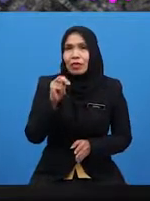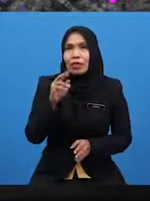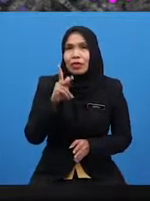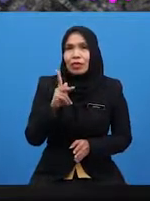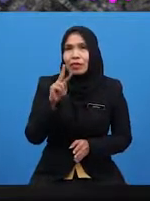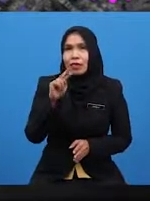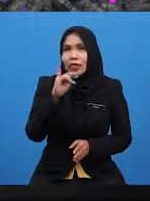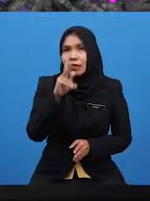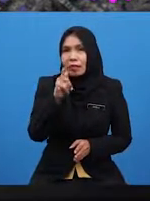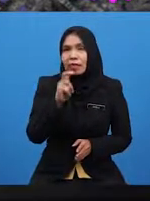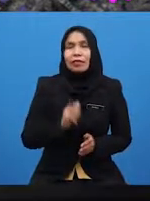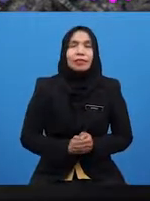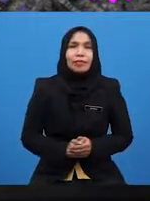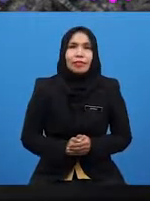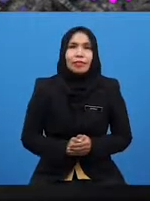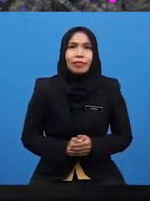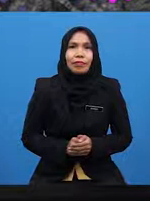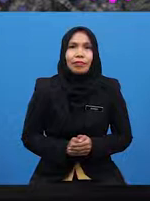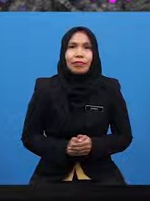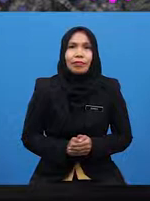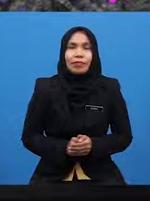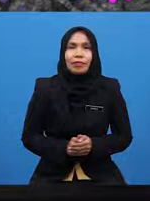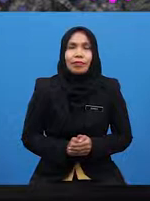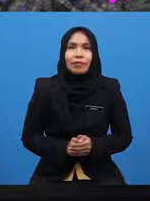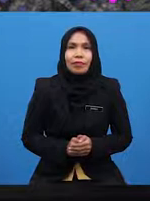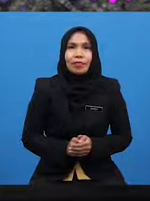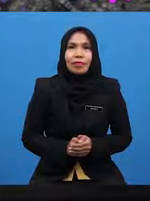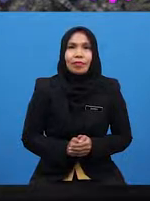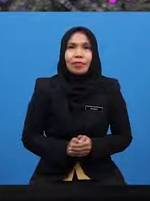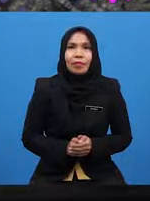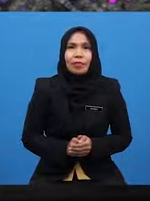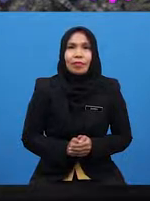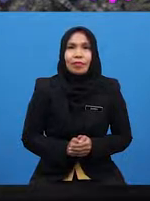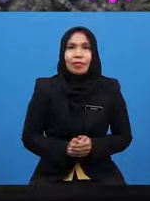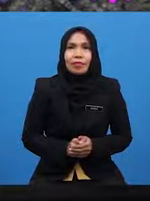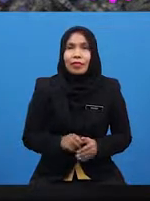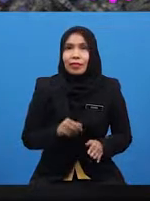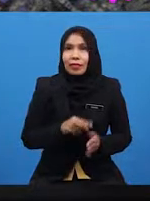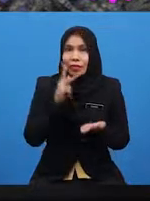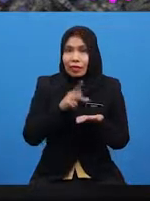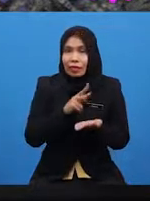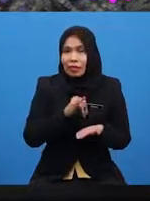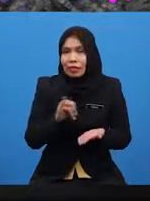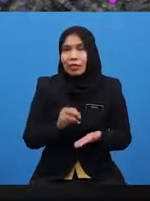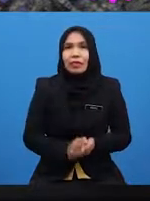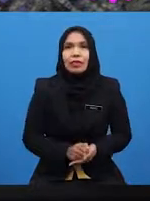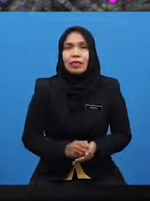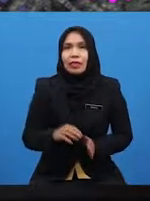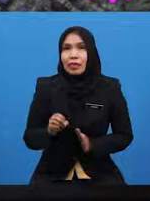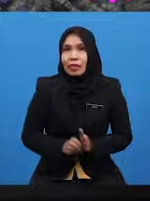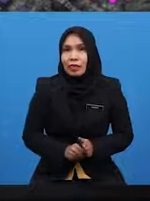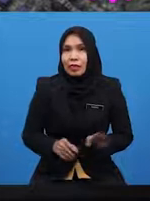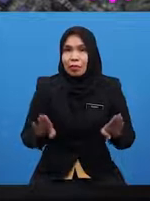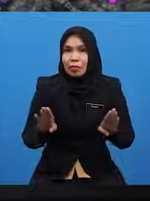kiri, kanan, atas dan bawah. Ia juga dikenali sebagai objek maujud, iaitu objek